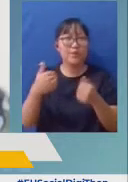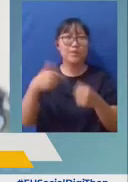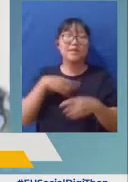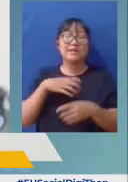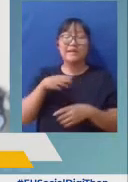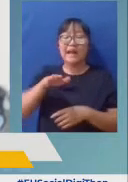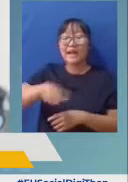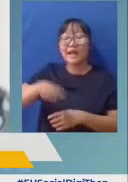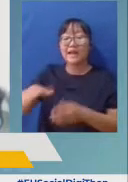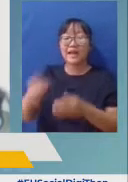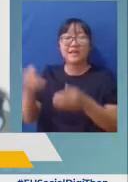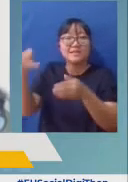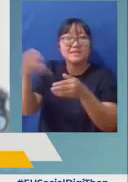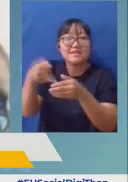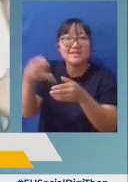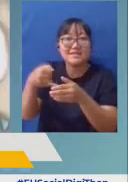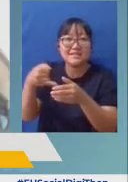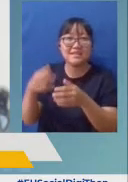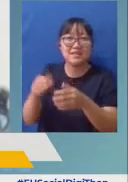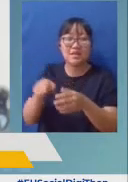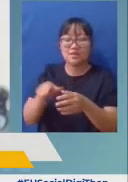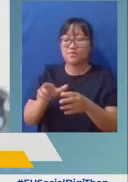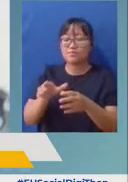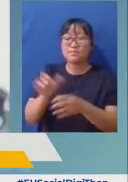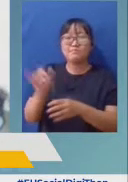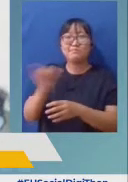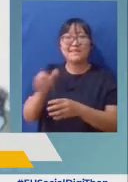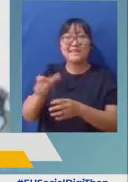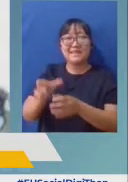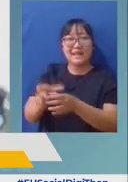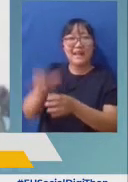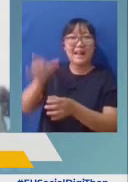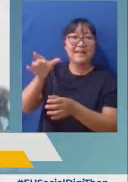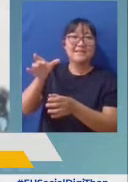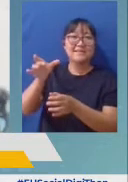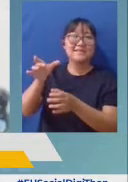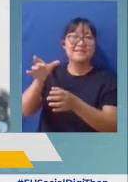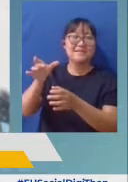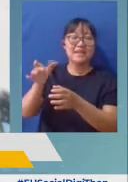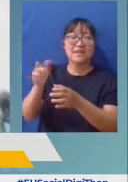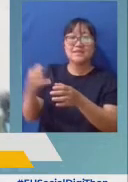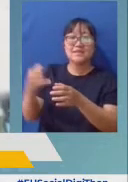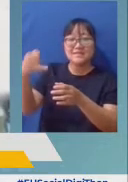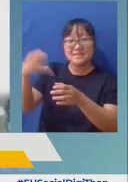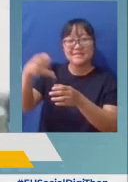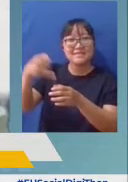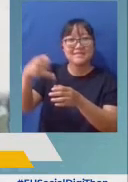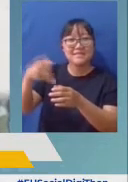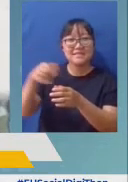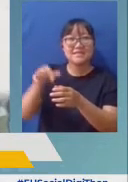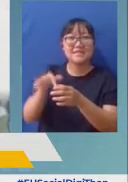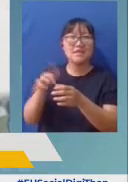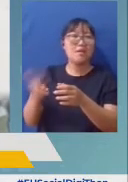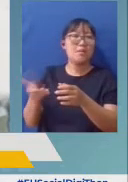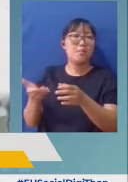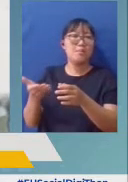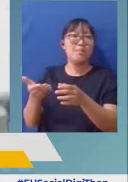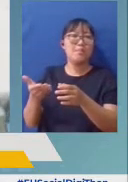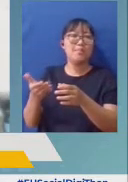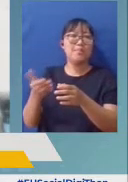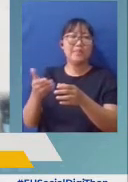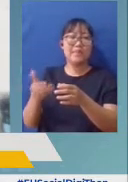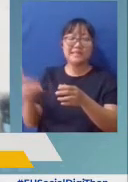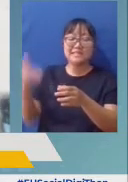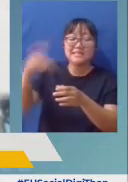ada bejana gitu ya, ada gelas ya. Marilah kita isi gelasnya anak tadi dengan isian